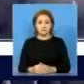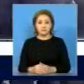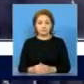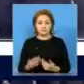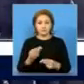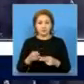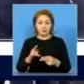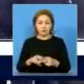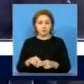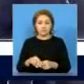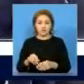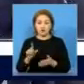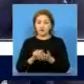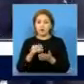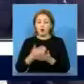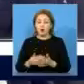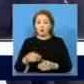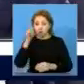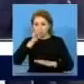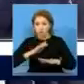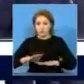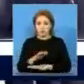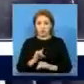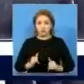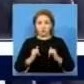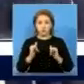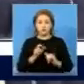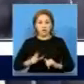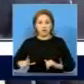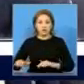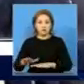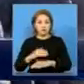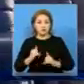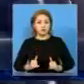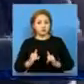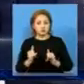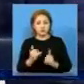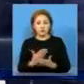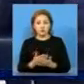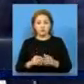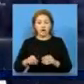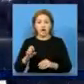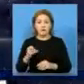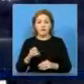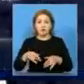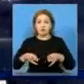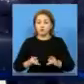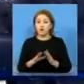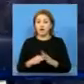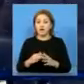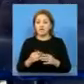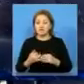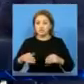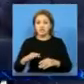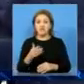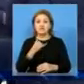осы ардагерлеріміз отан үшін, халық үшін, ел үшін, өзіміздің Абайдың туған жерінде Семей полигонын